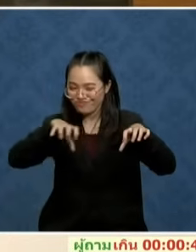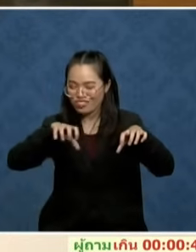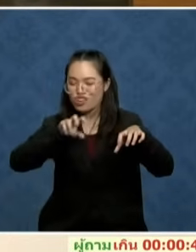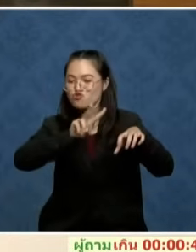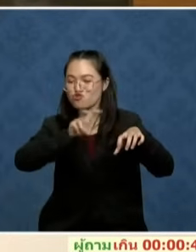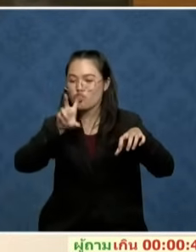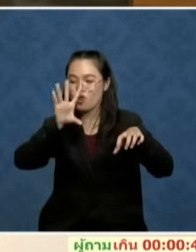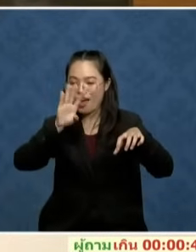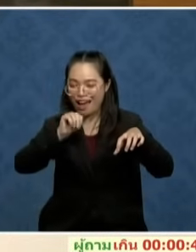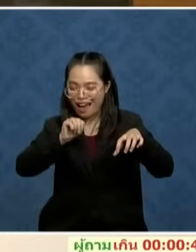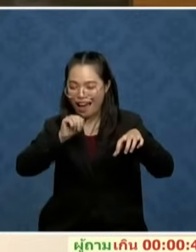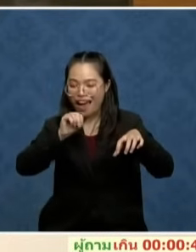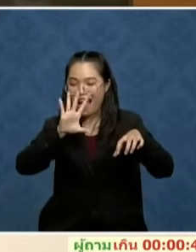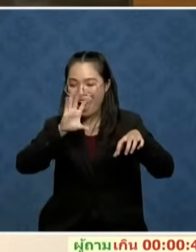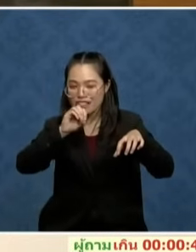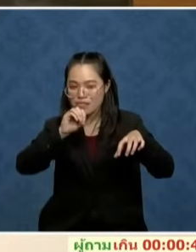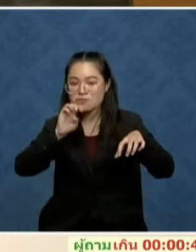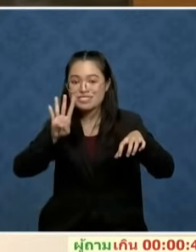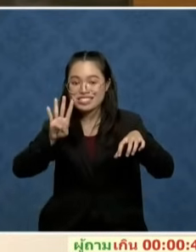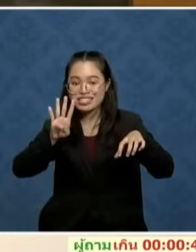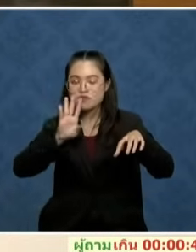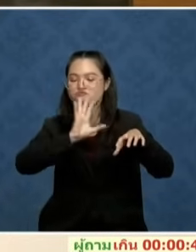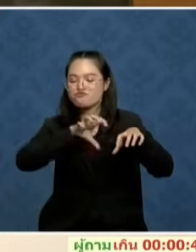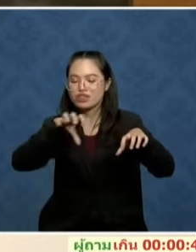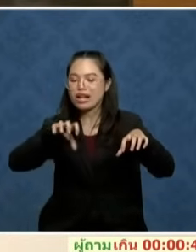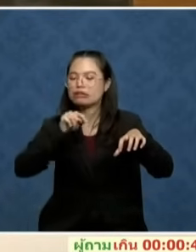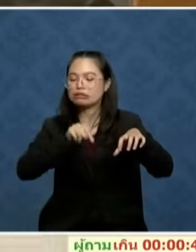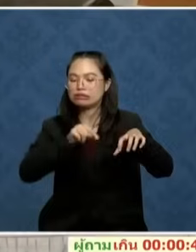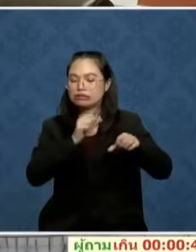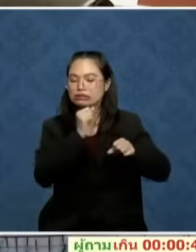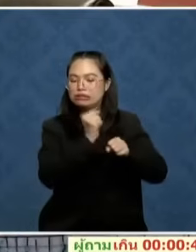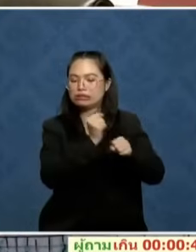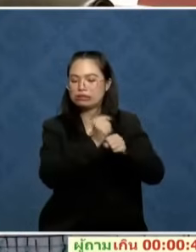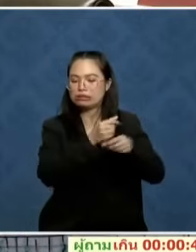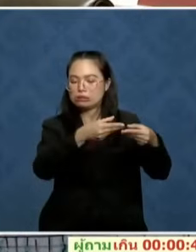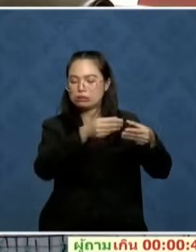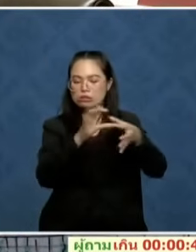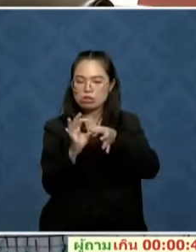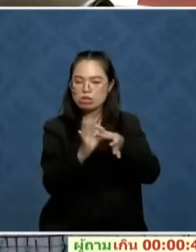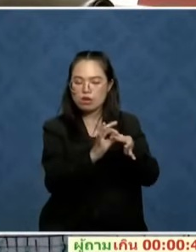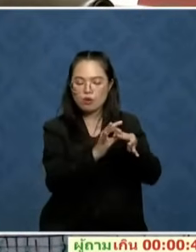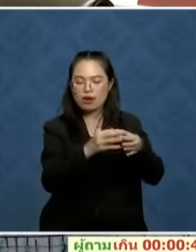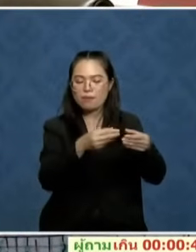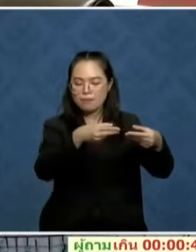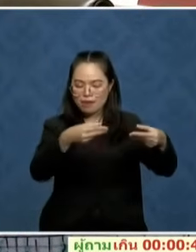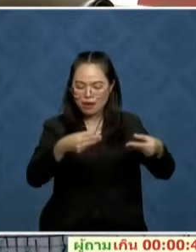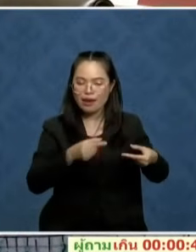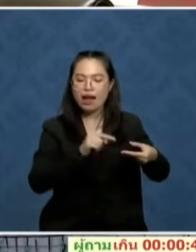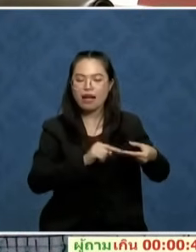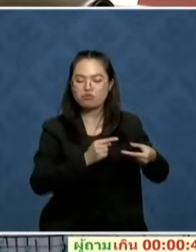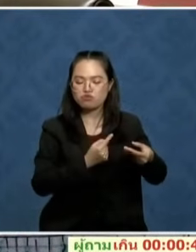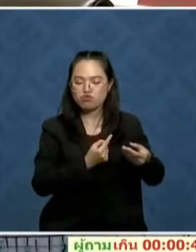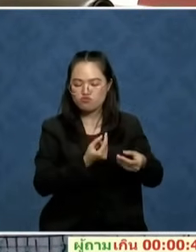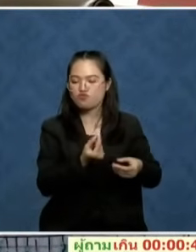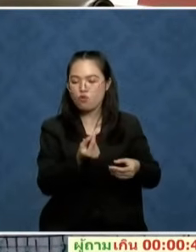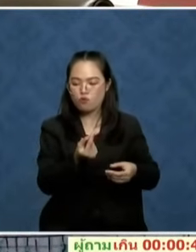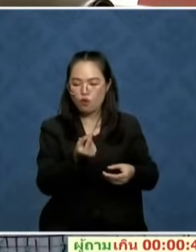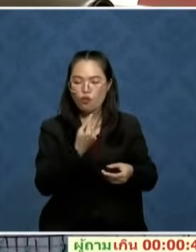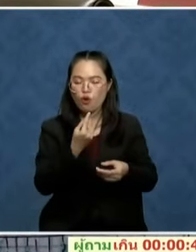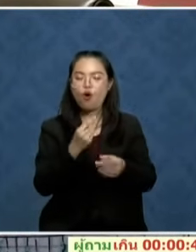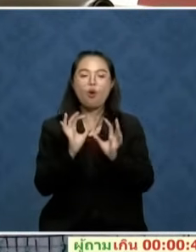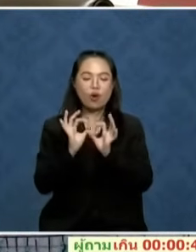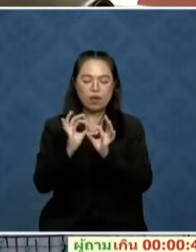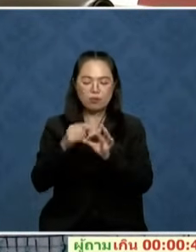คยได้เรียนไปแล้วในตอนต้นว่าเราในหลายกรณีนะครับที่เราได้รับคำร้องเราก็ดำเนินการแ